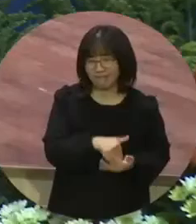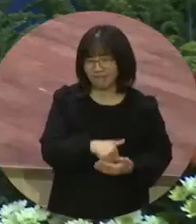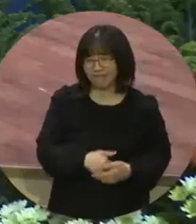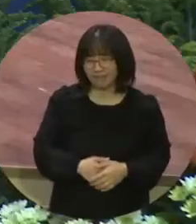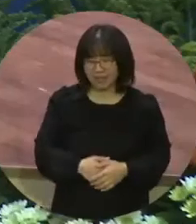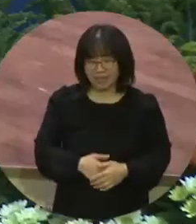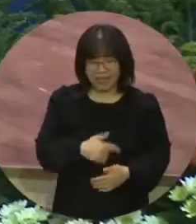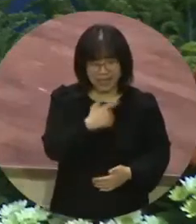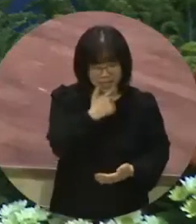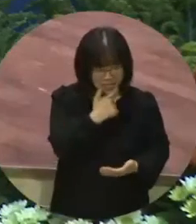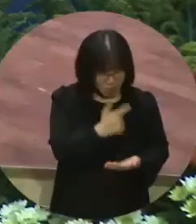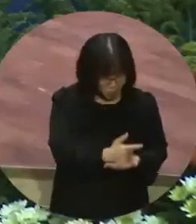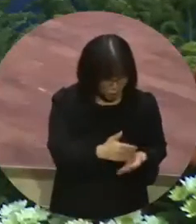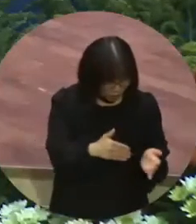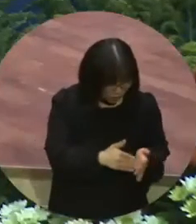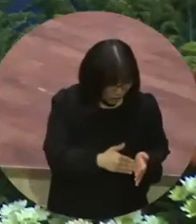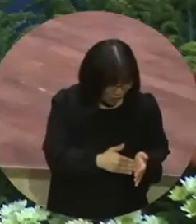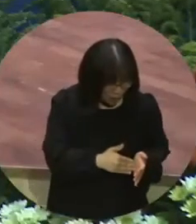속았구나 하면 다음에 안 속아요.